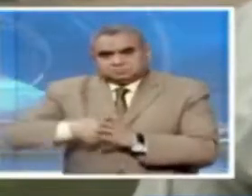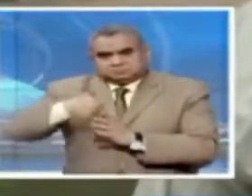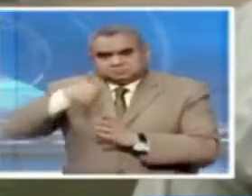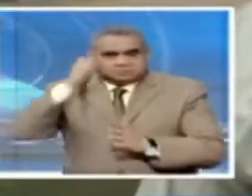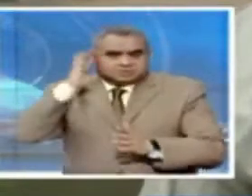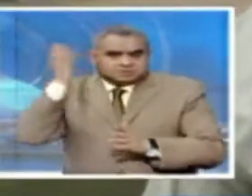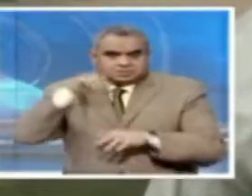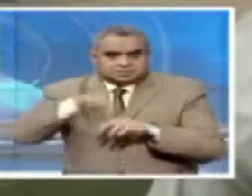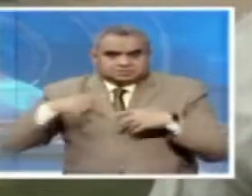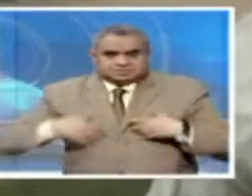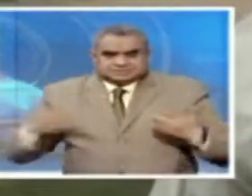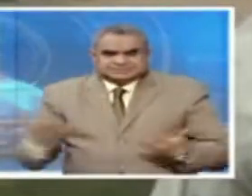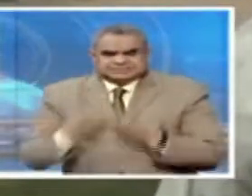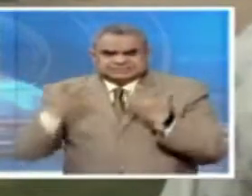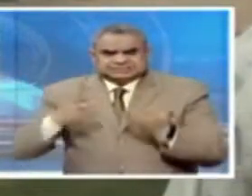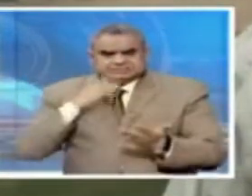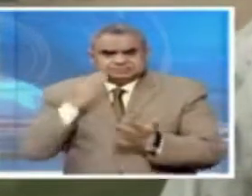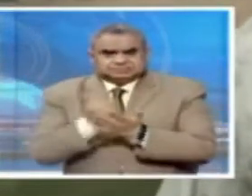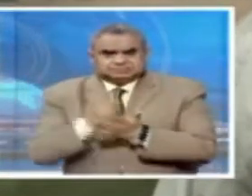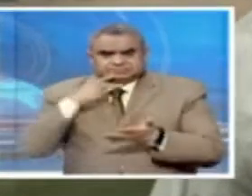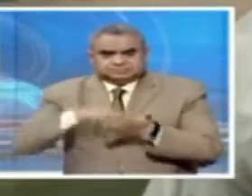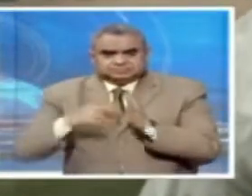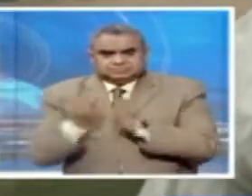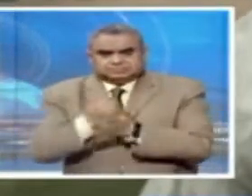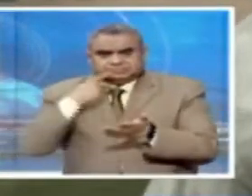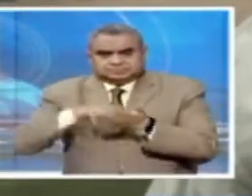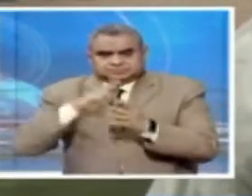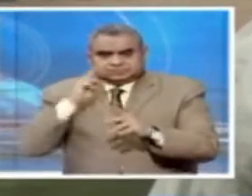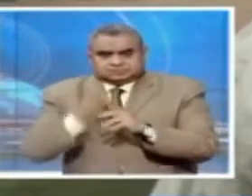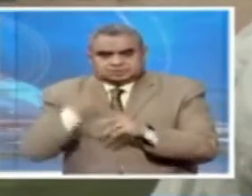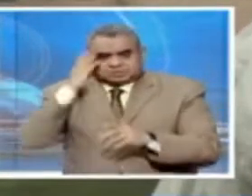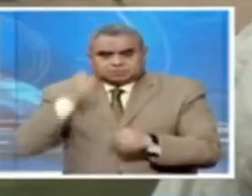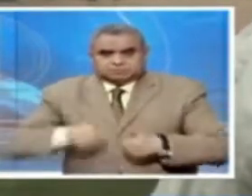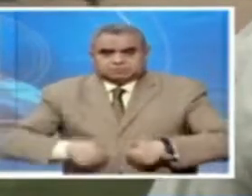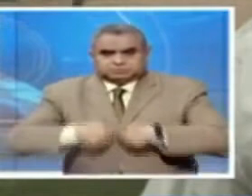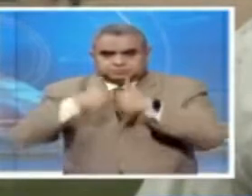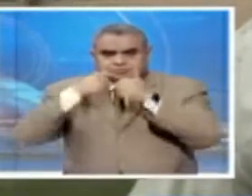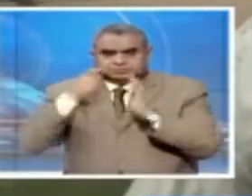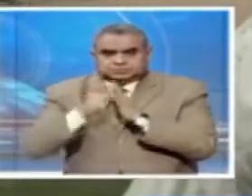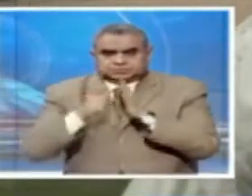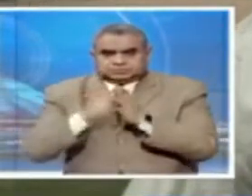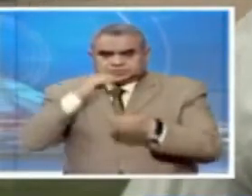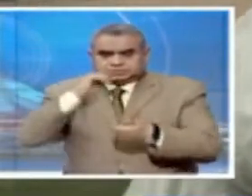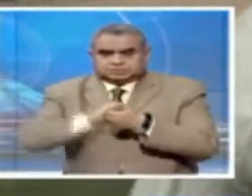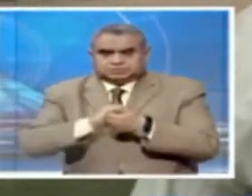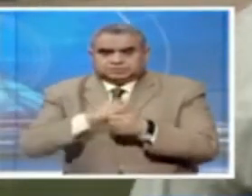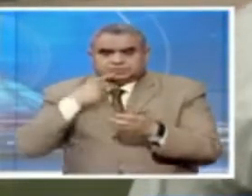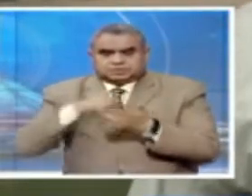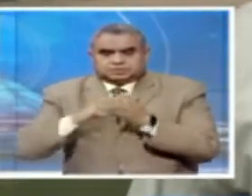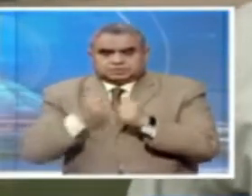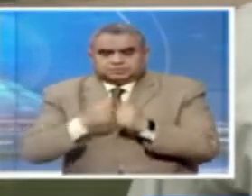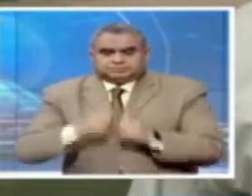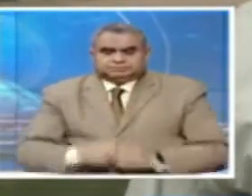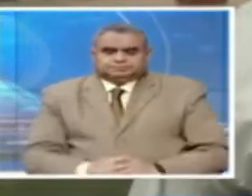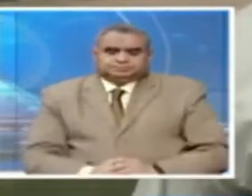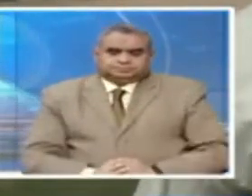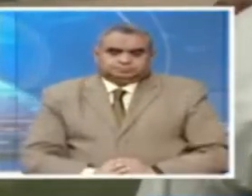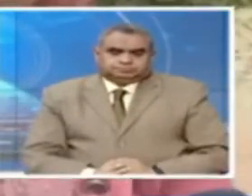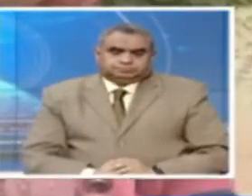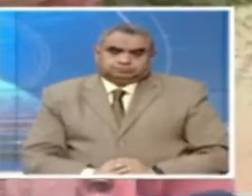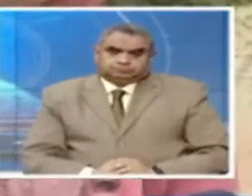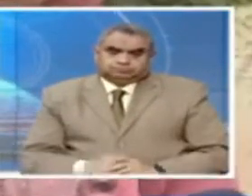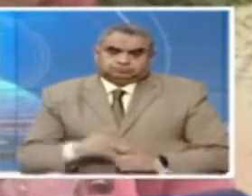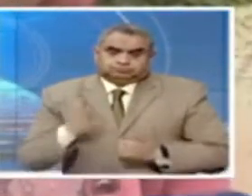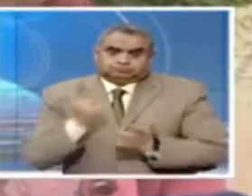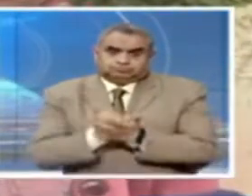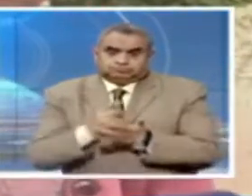في العيد، يعني ناس كثير ومنطقة روعة ويعني واهتمام جيد، والنيل هذا يعني نزهة.